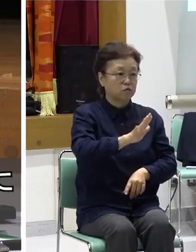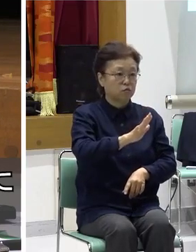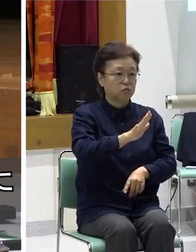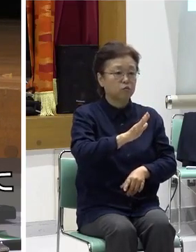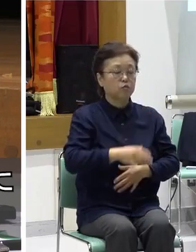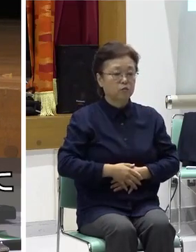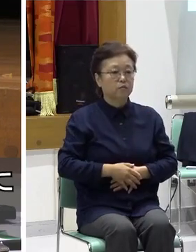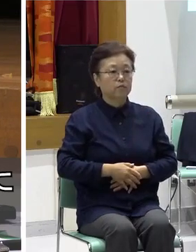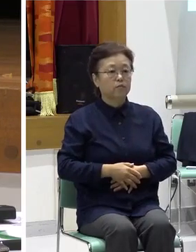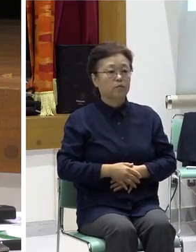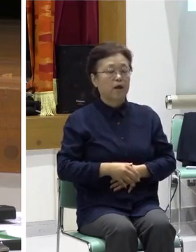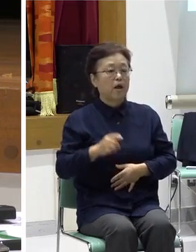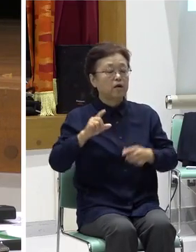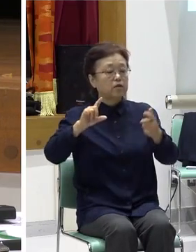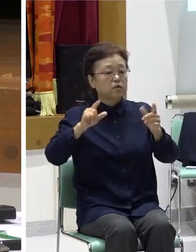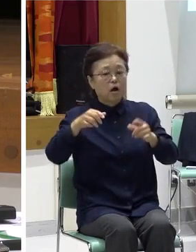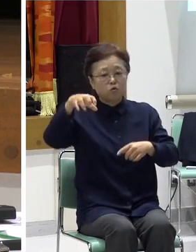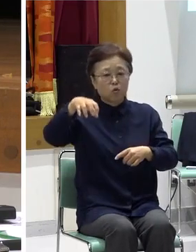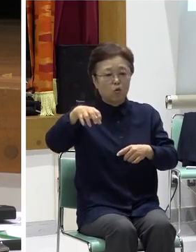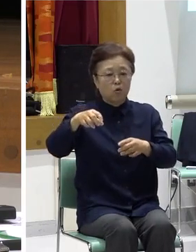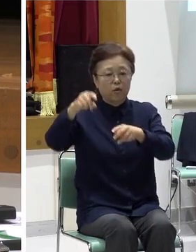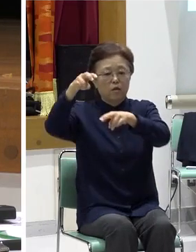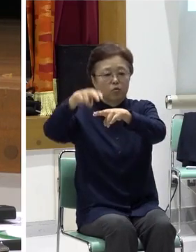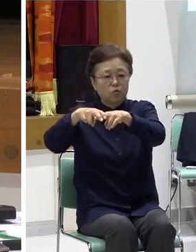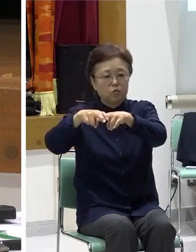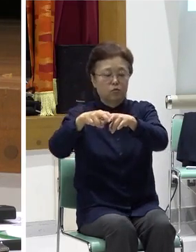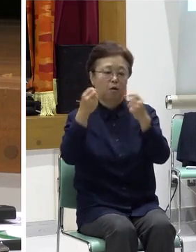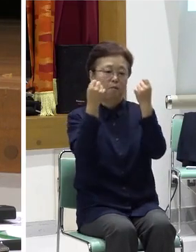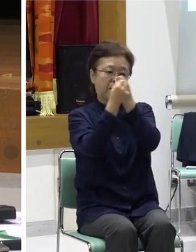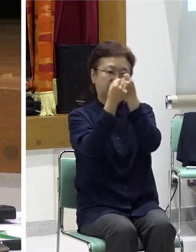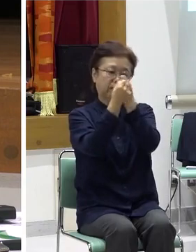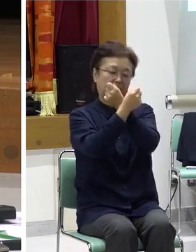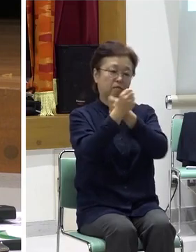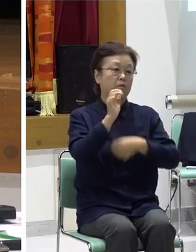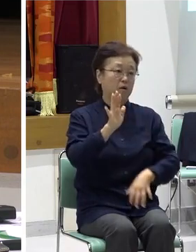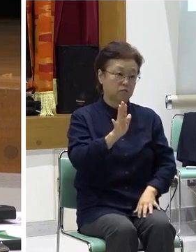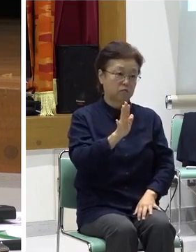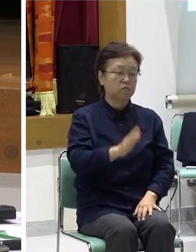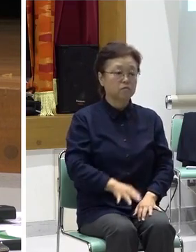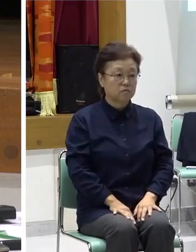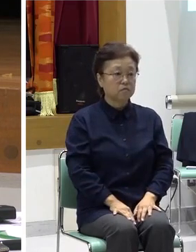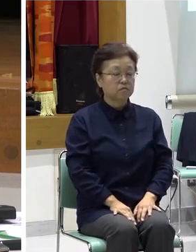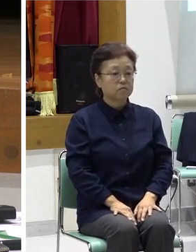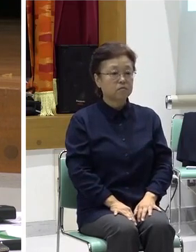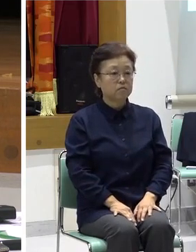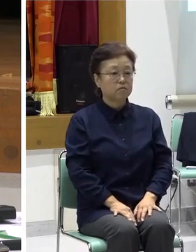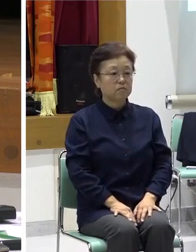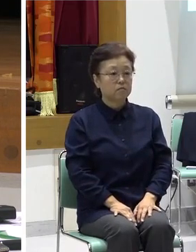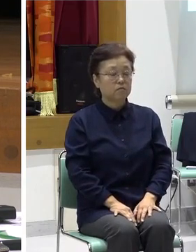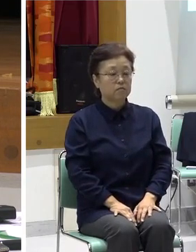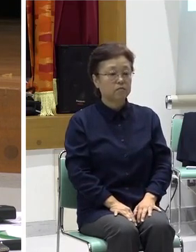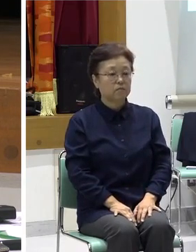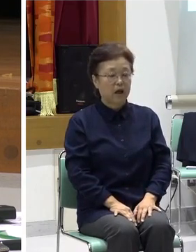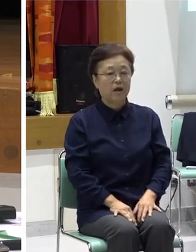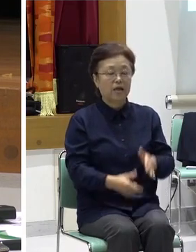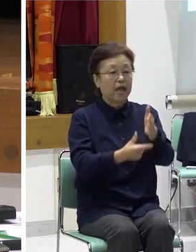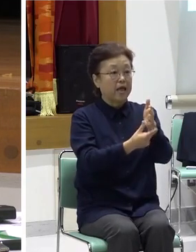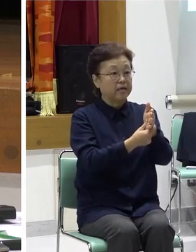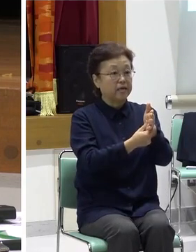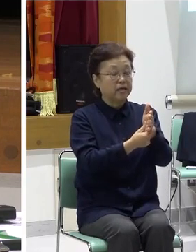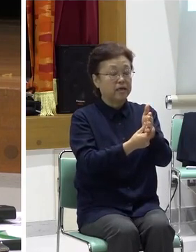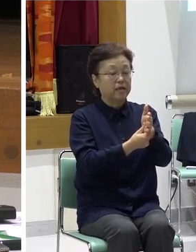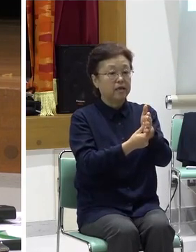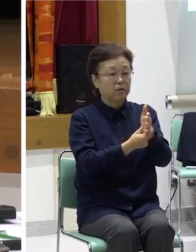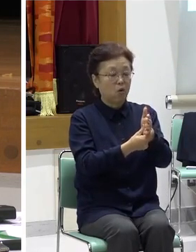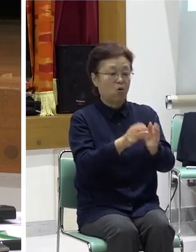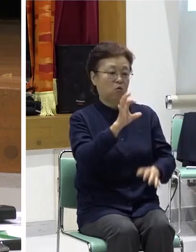時に乗ってしまったりっていう、そういう間違いも起こったりします。あと駅の、まあ駅の話ばかりになるんですけど、